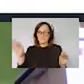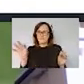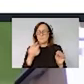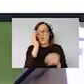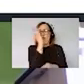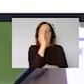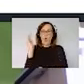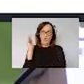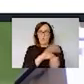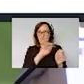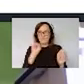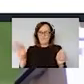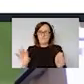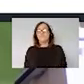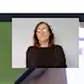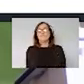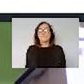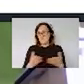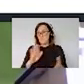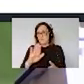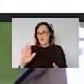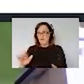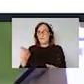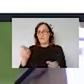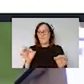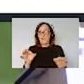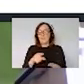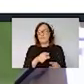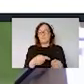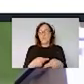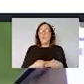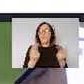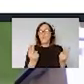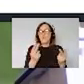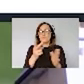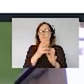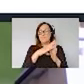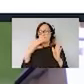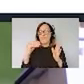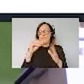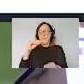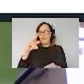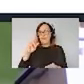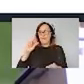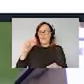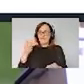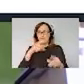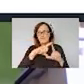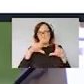okienkami, żebym wszystko miała tak jak trzeba, a ja już udostępniam też ekran i